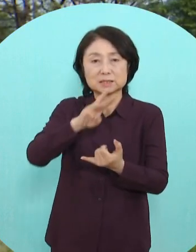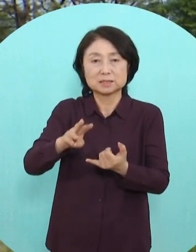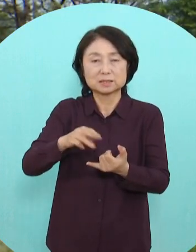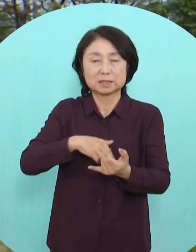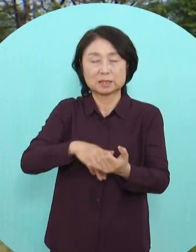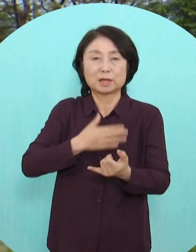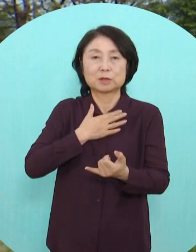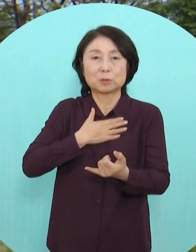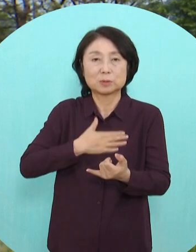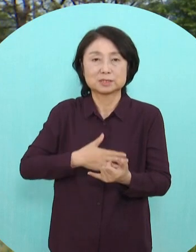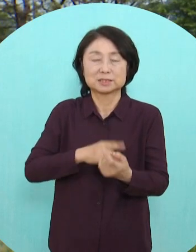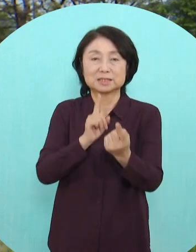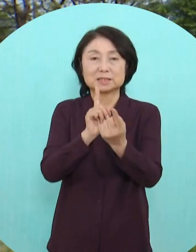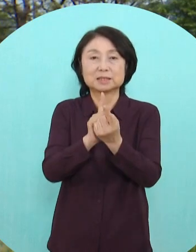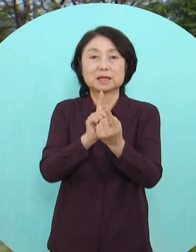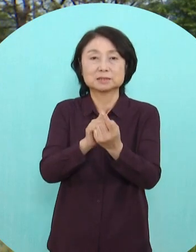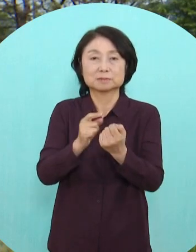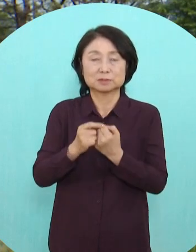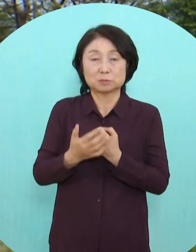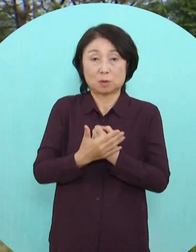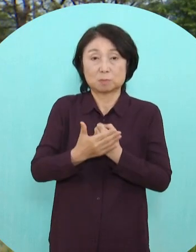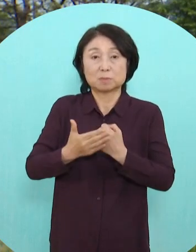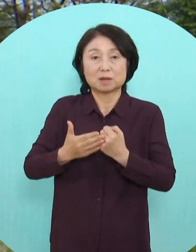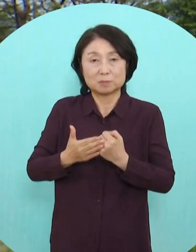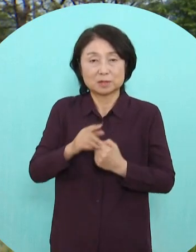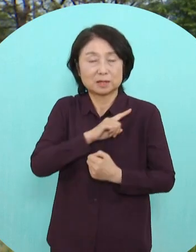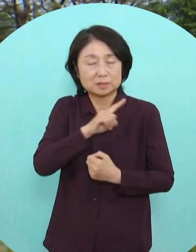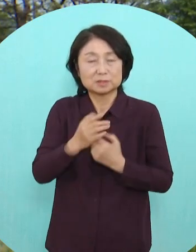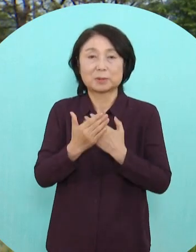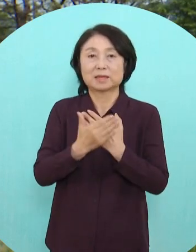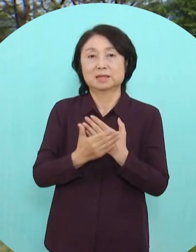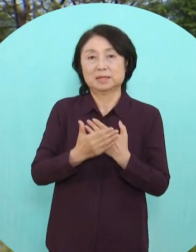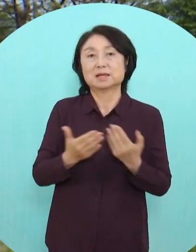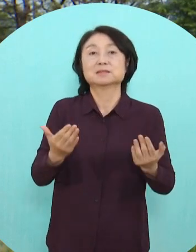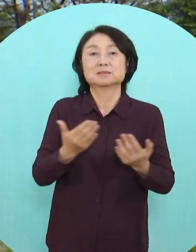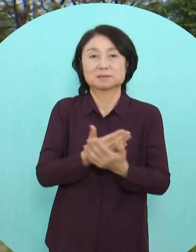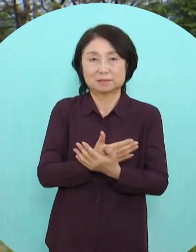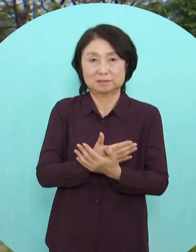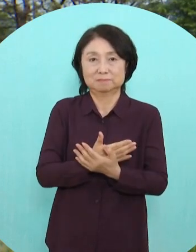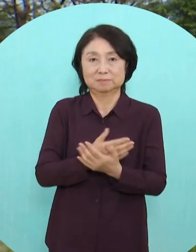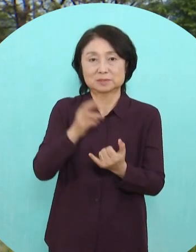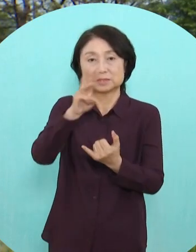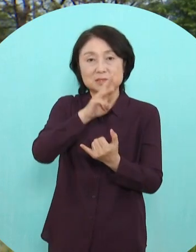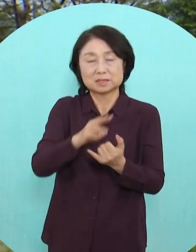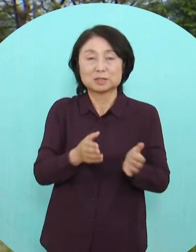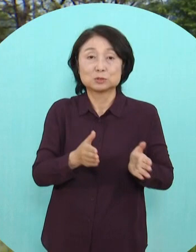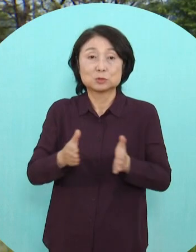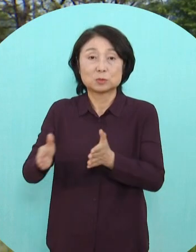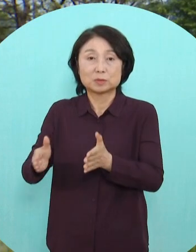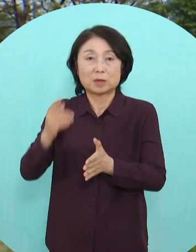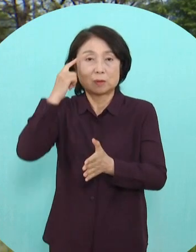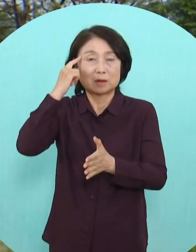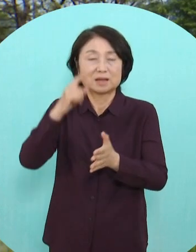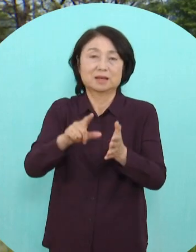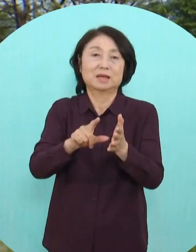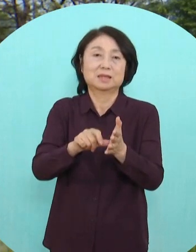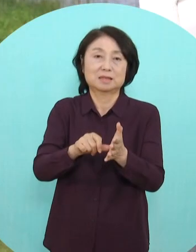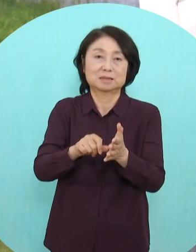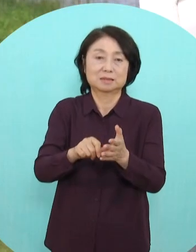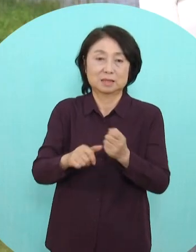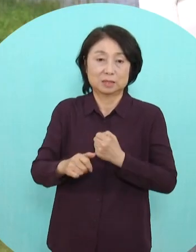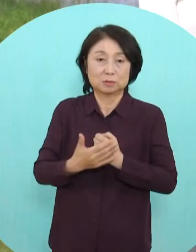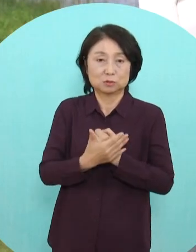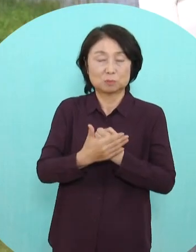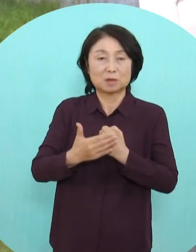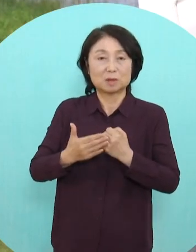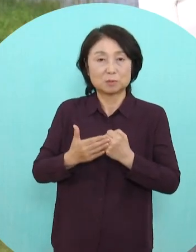災害を知り対策し身を守ることが一番大切になります。災害への備えを考えるとき、